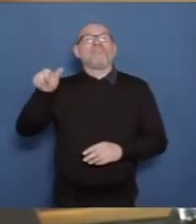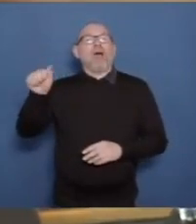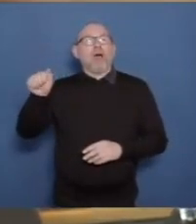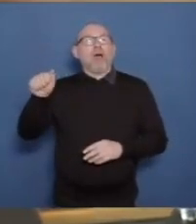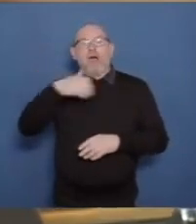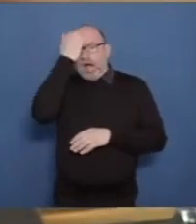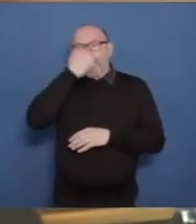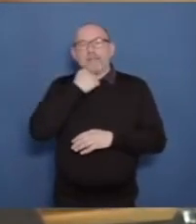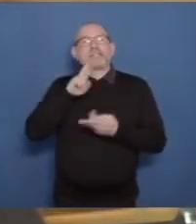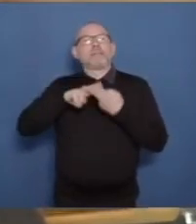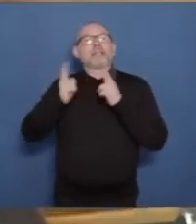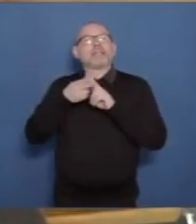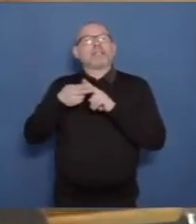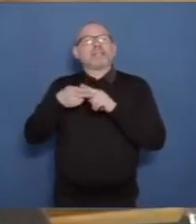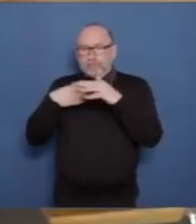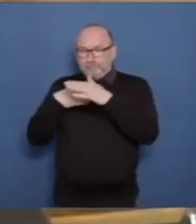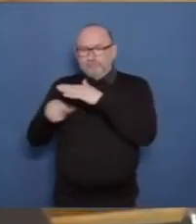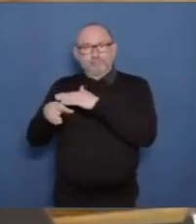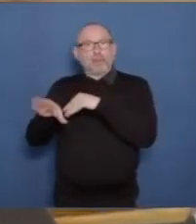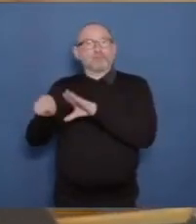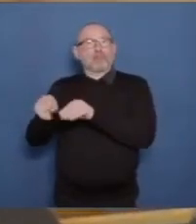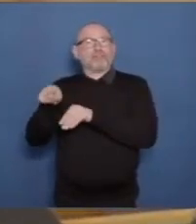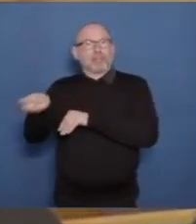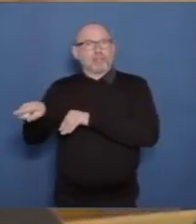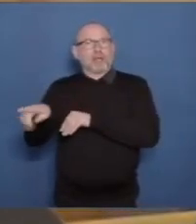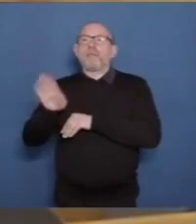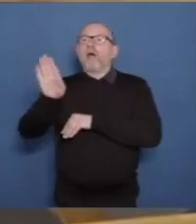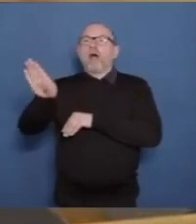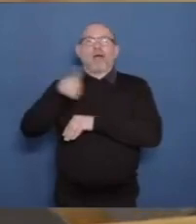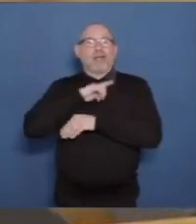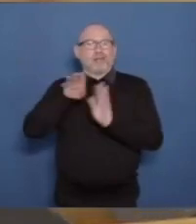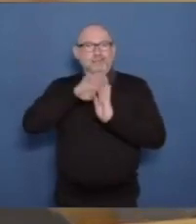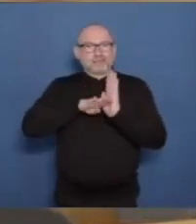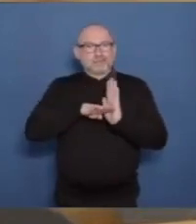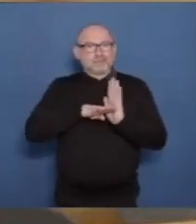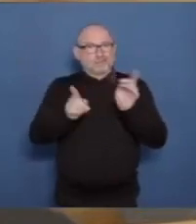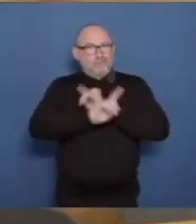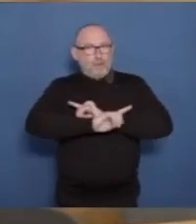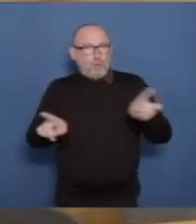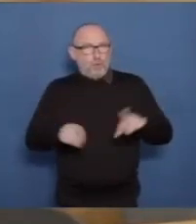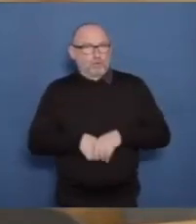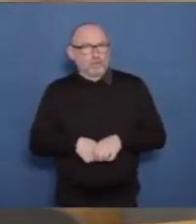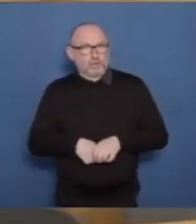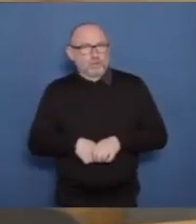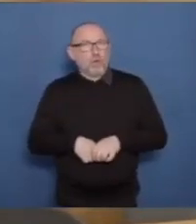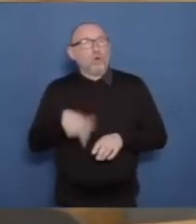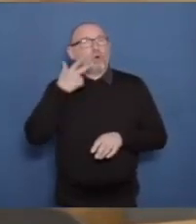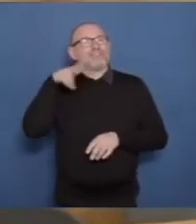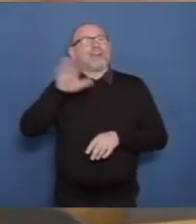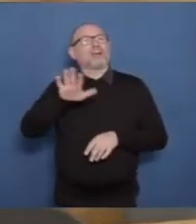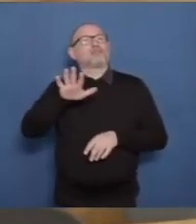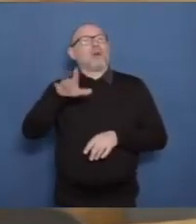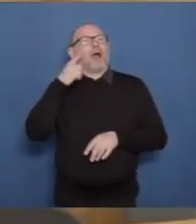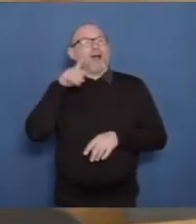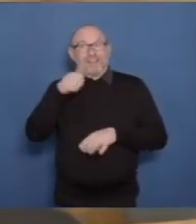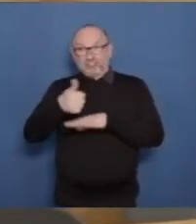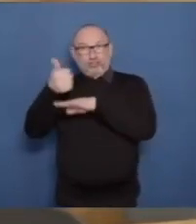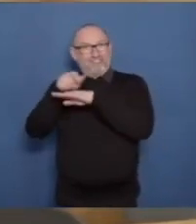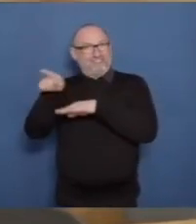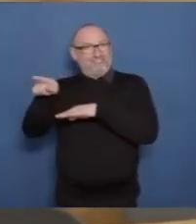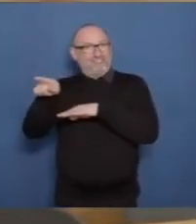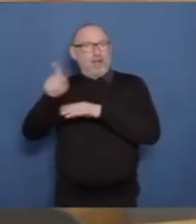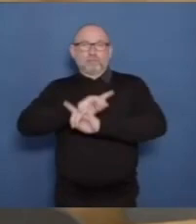Hamas-Mitglieder beschäftigt. Das ist aber laut UNRWA verboten und auch laut Matthias Schmale, dem UNRWA-Chef vor Ort, auch nicht der Fall.